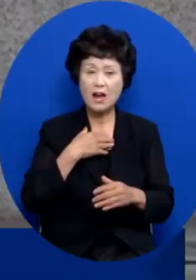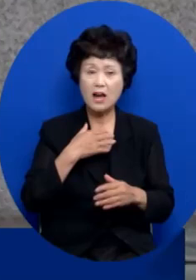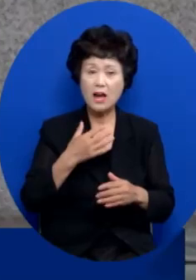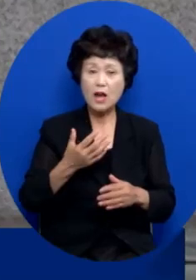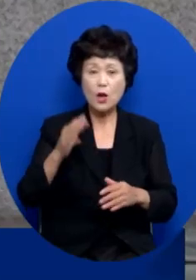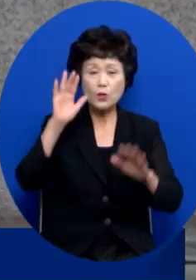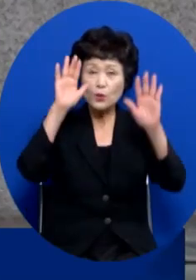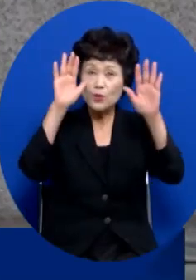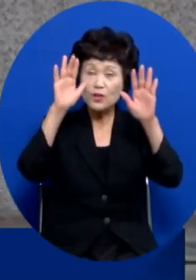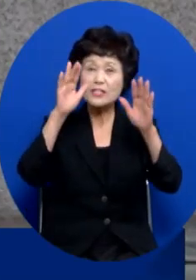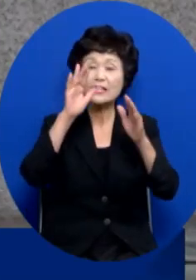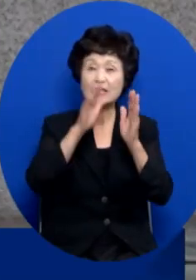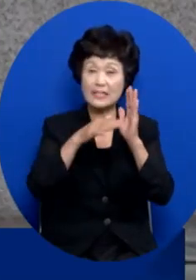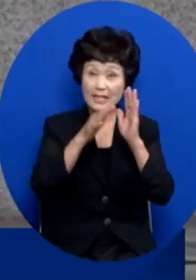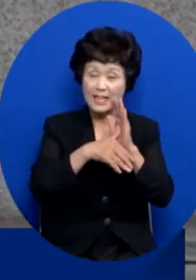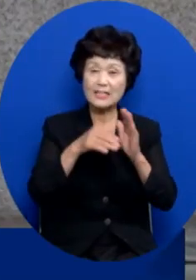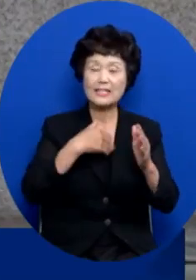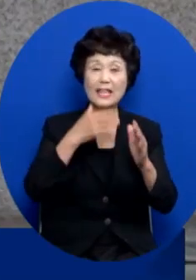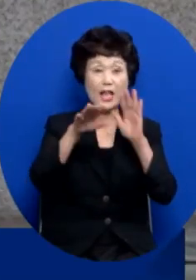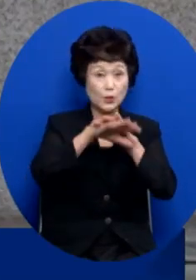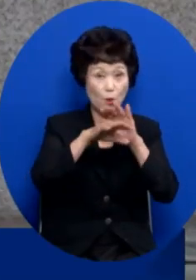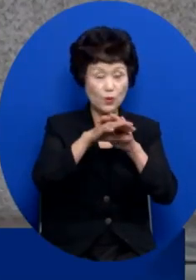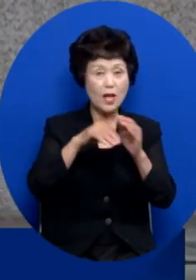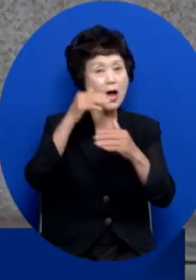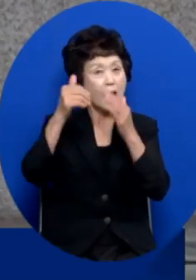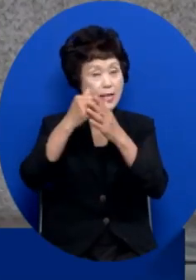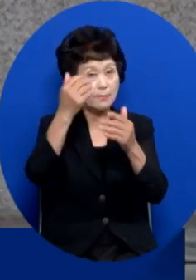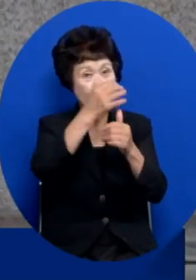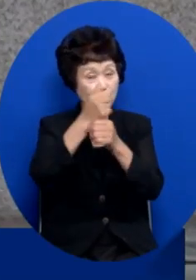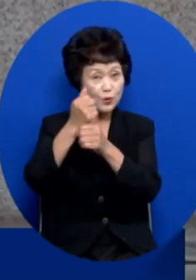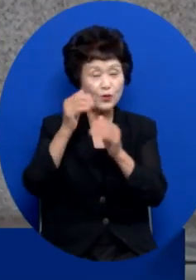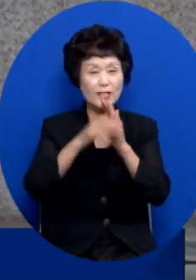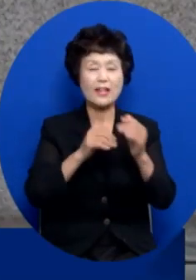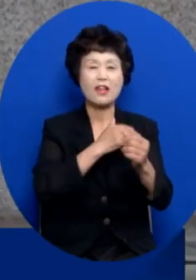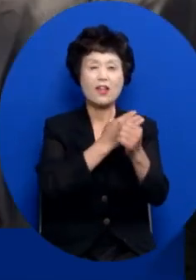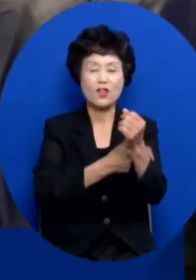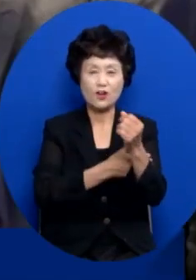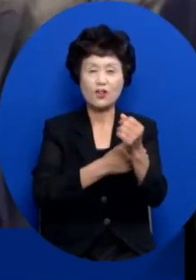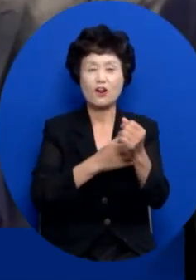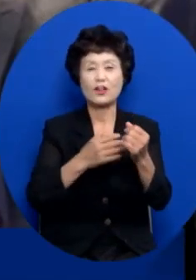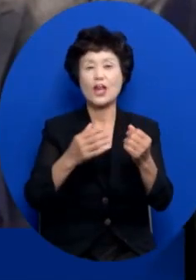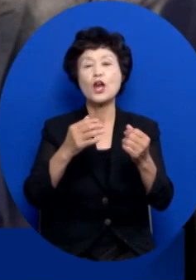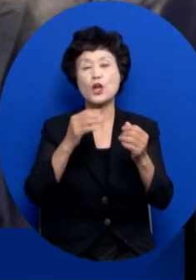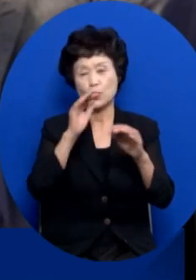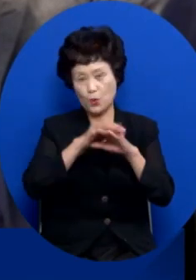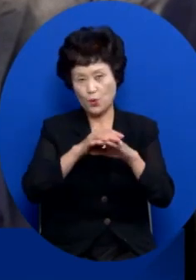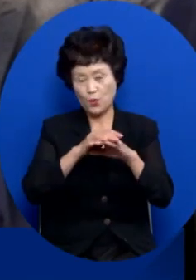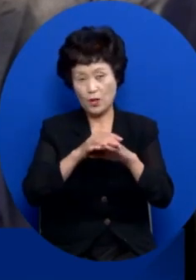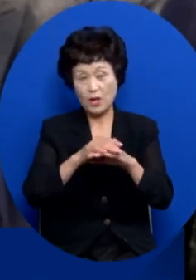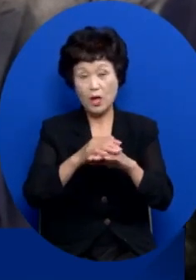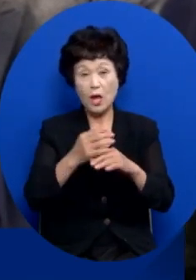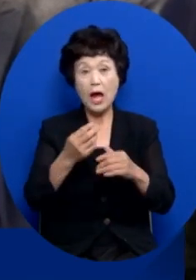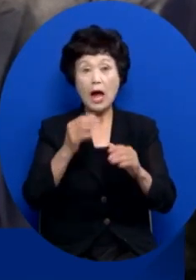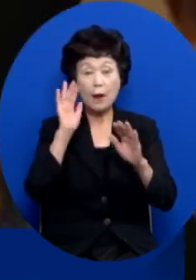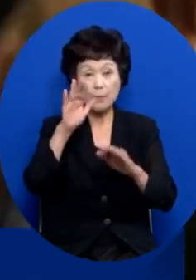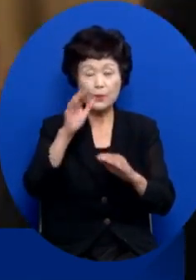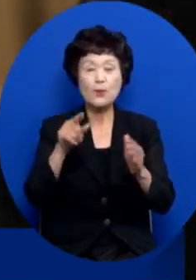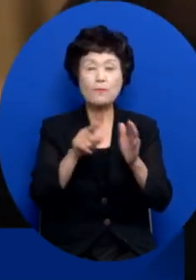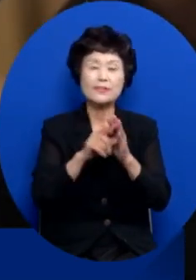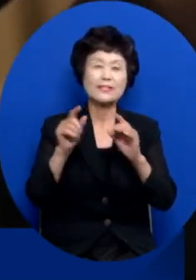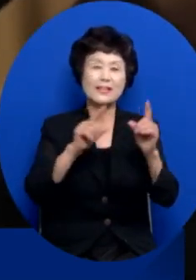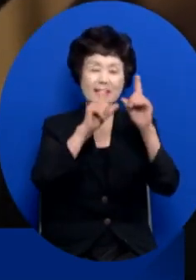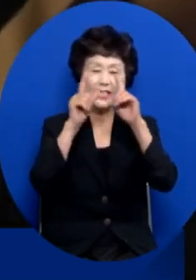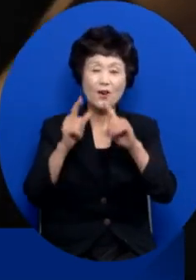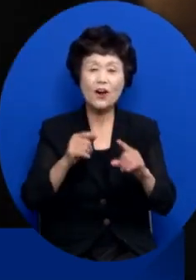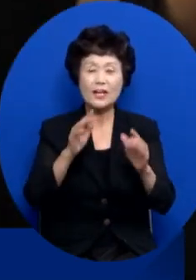손이지만 하나님께서 붙들어줄 때는 능력의 손이라는 그 말씀, 저에게는 도전이었고, 앞으로 제가 신앙생활을 하는 동안에 제가